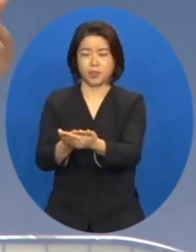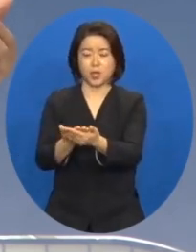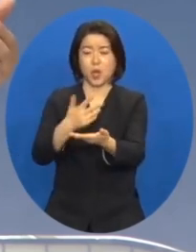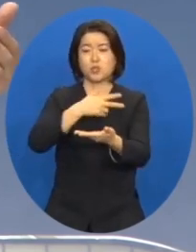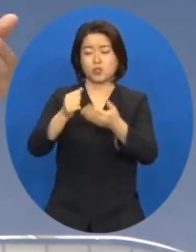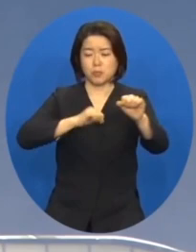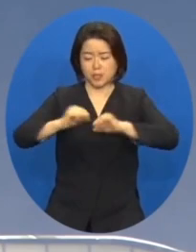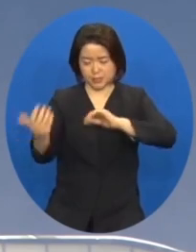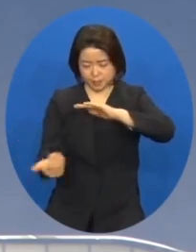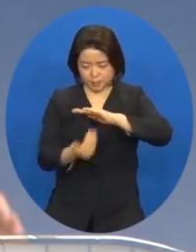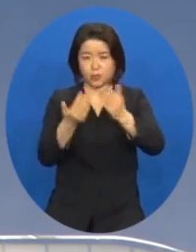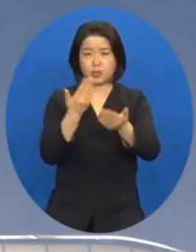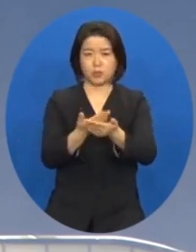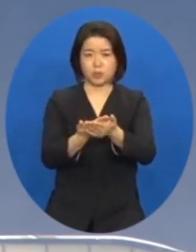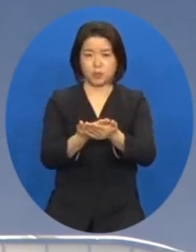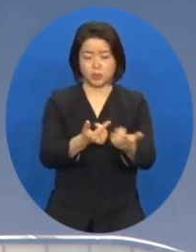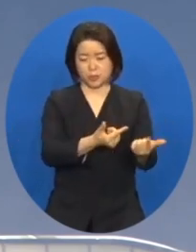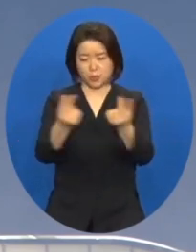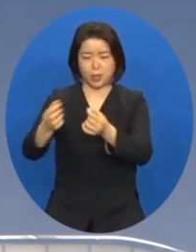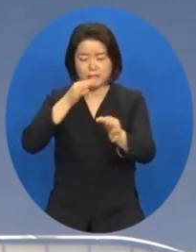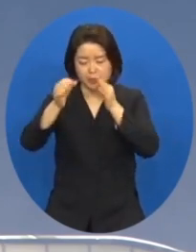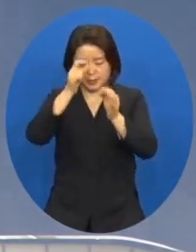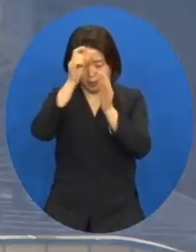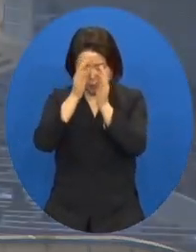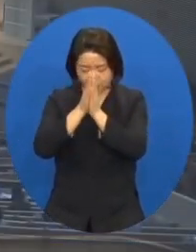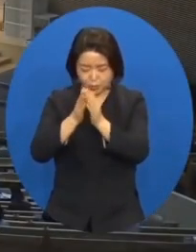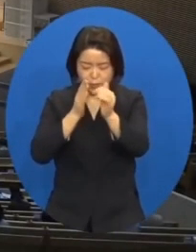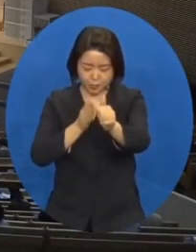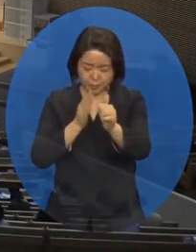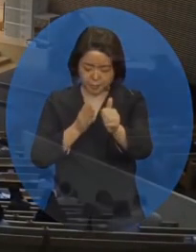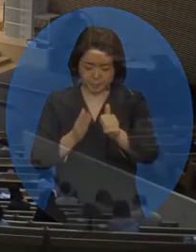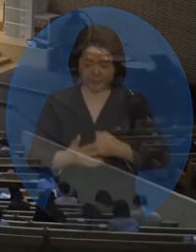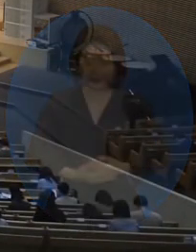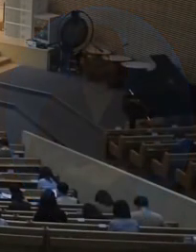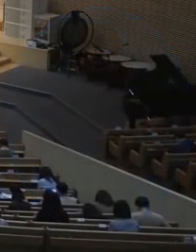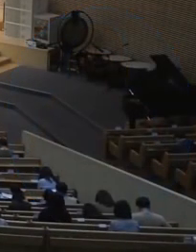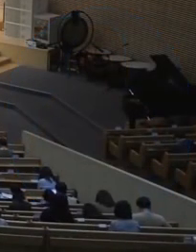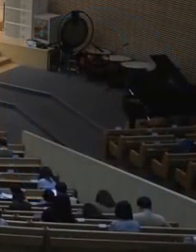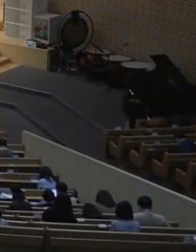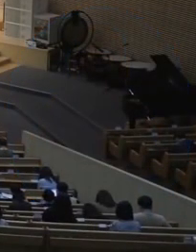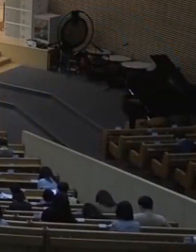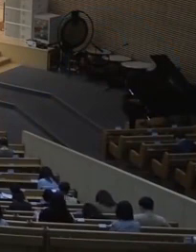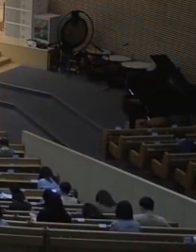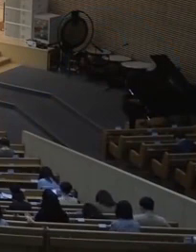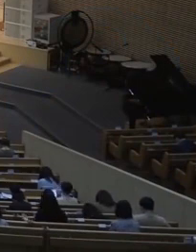이루세요. 우리 다 같이 동성으로 기도하겠습니다. 은혜와 사랑이 충만하신 하나님.